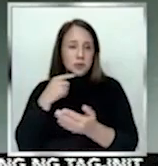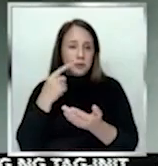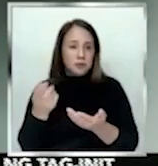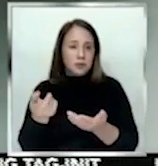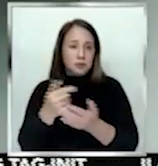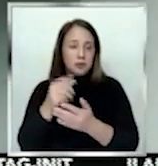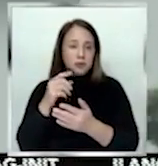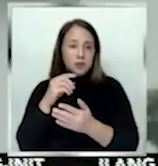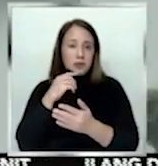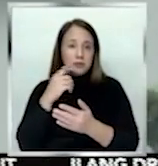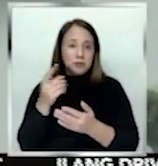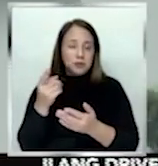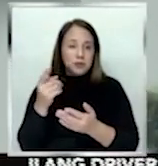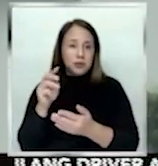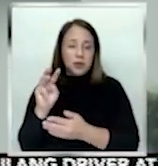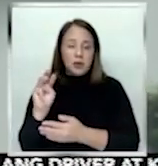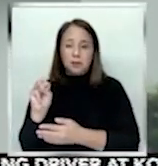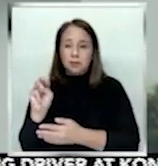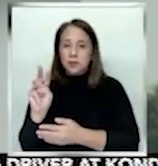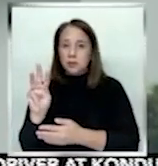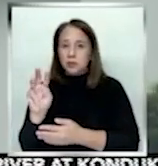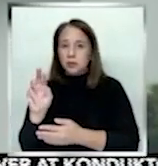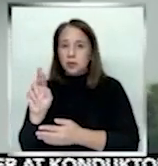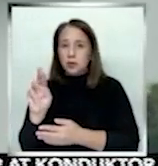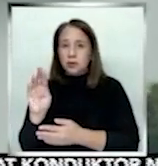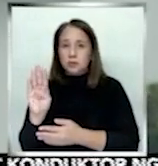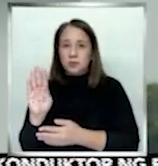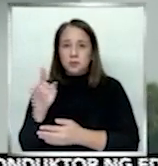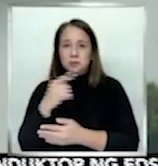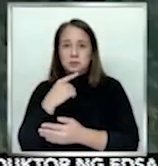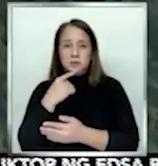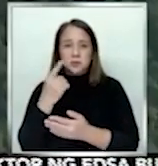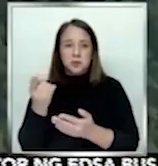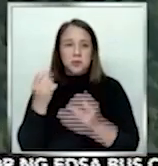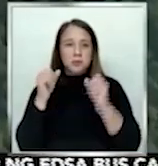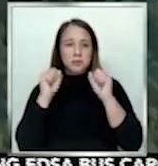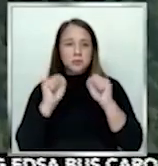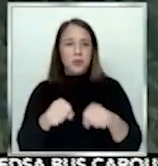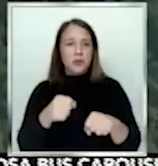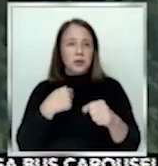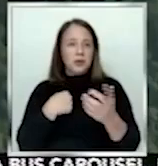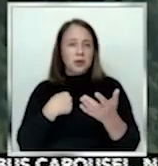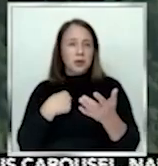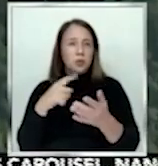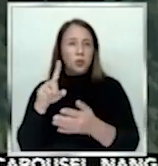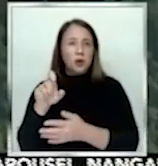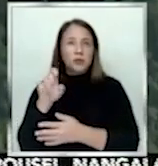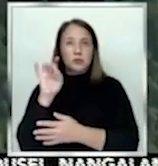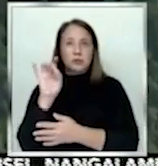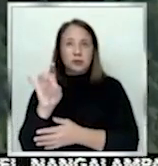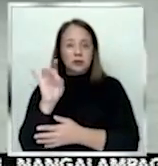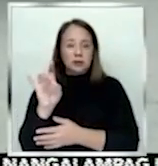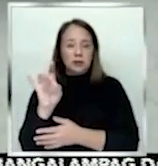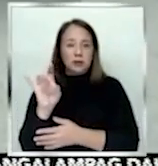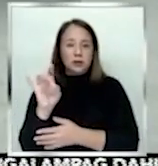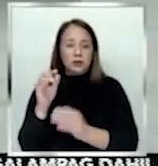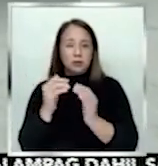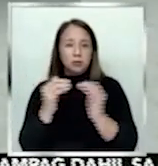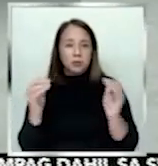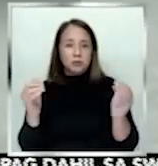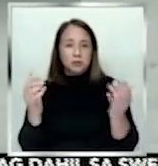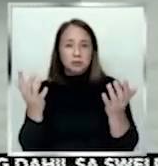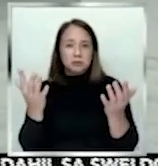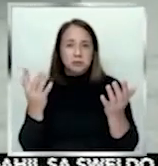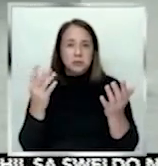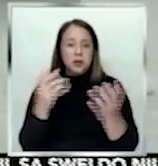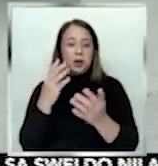Board o NWRB, maaaring umabot sa minimum operating level na 180 meters sa Angat Dam sa Mayo o Hunyo kung hindi